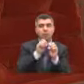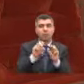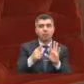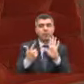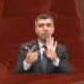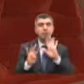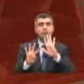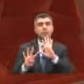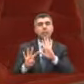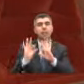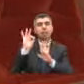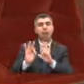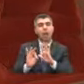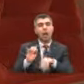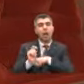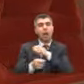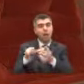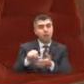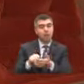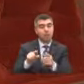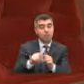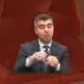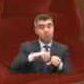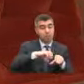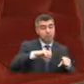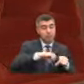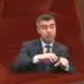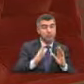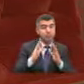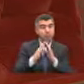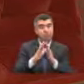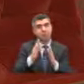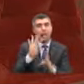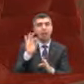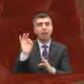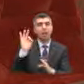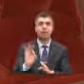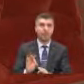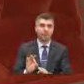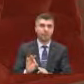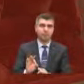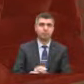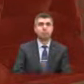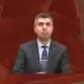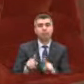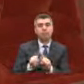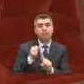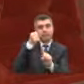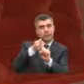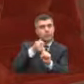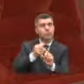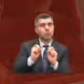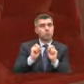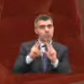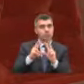97%، ولكن على مستوى الايصال المباشر حوالي 40%. بطبيعه الحال مازال عندنا واحد الجهد كبير فيما يتعلق